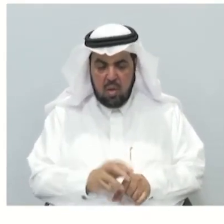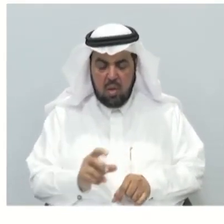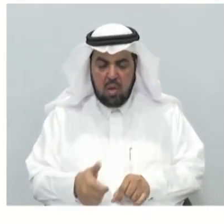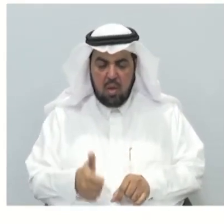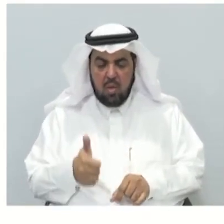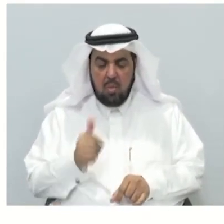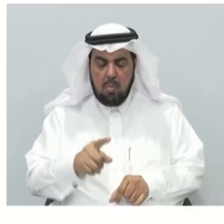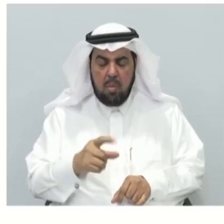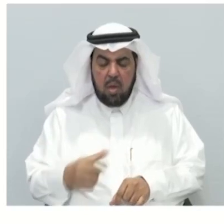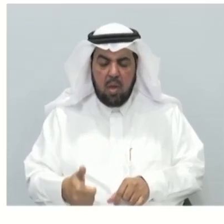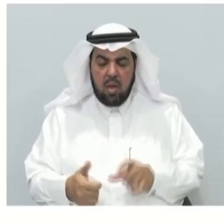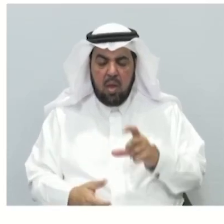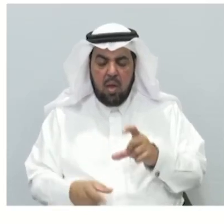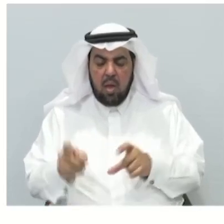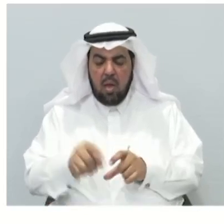اي